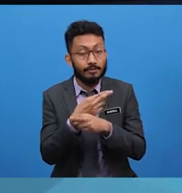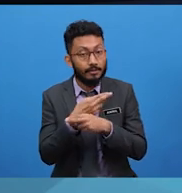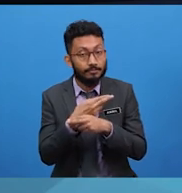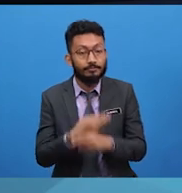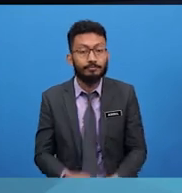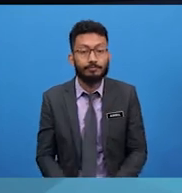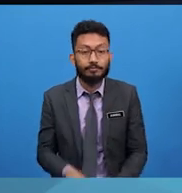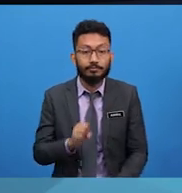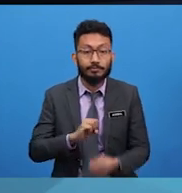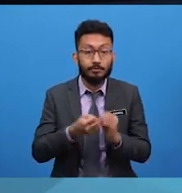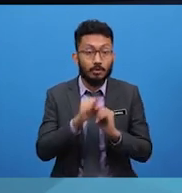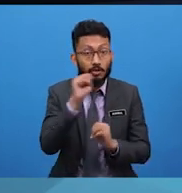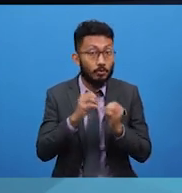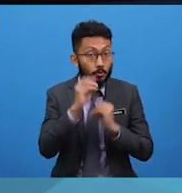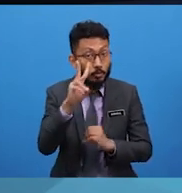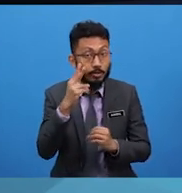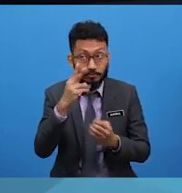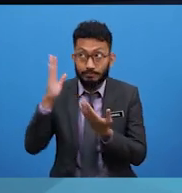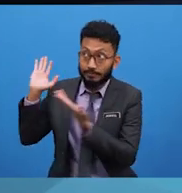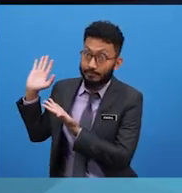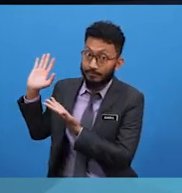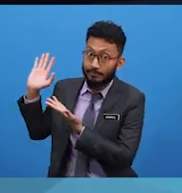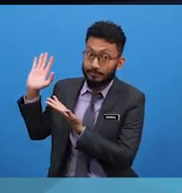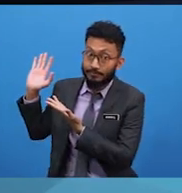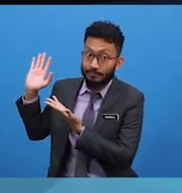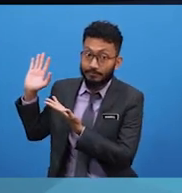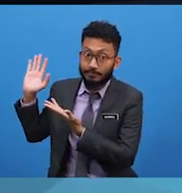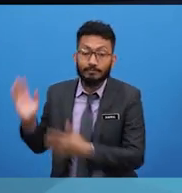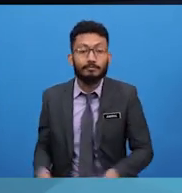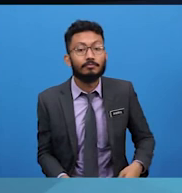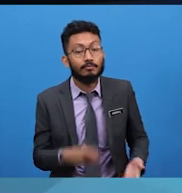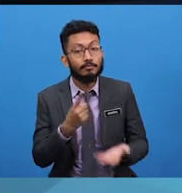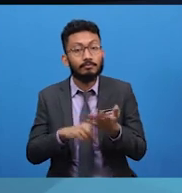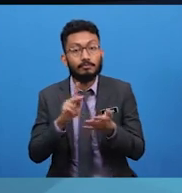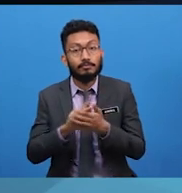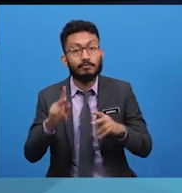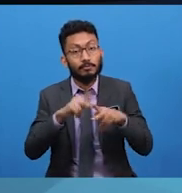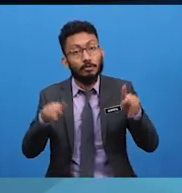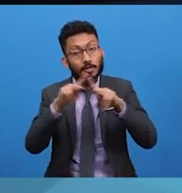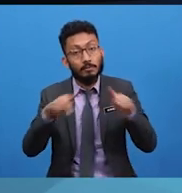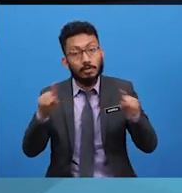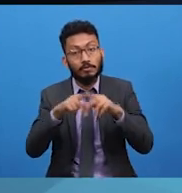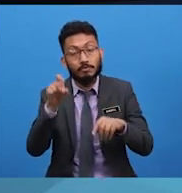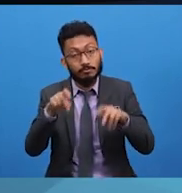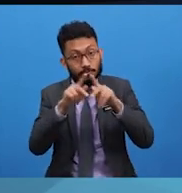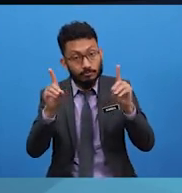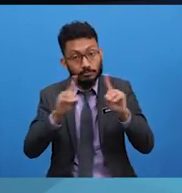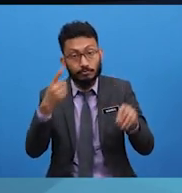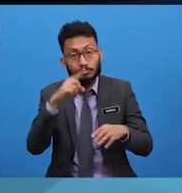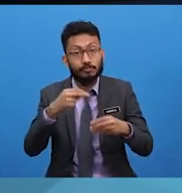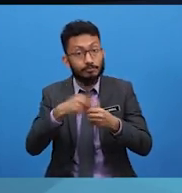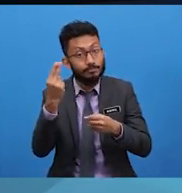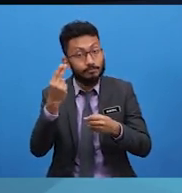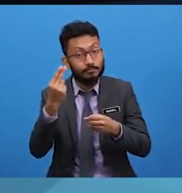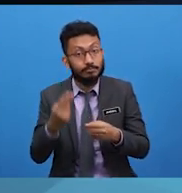Soalan kedua, berapakah kepingan pola yang perlu didraft untuk menghasilkan sehelai gaun